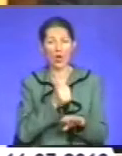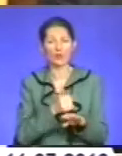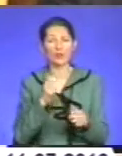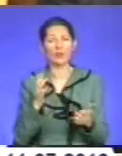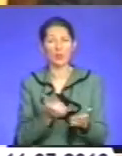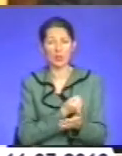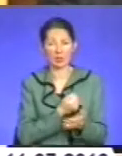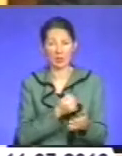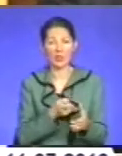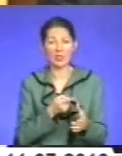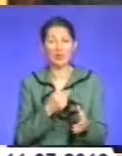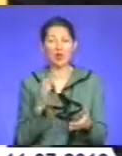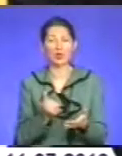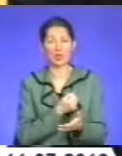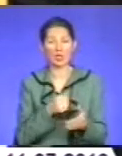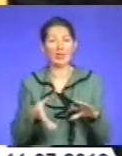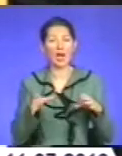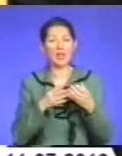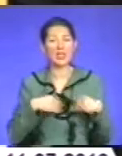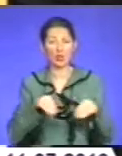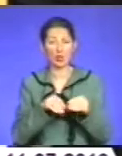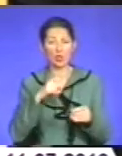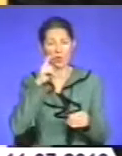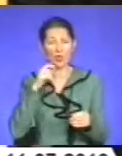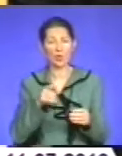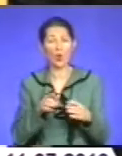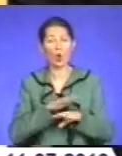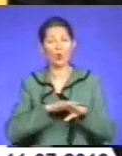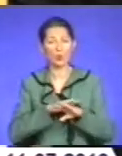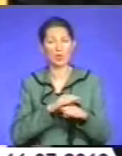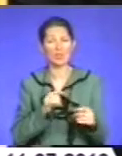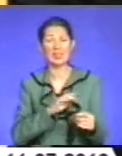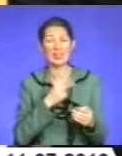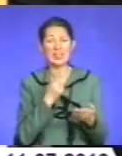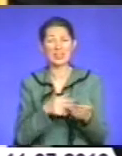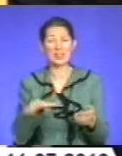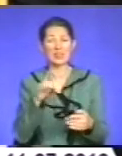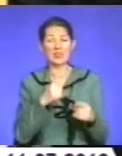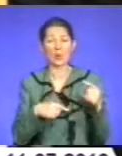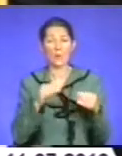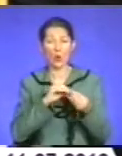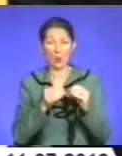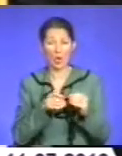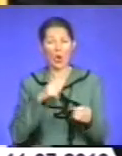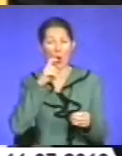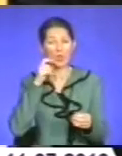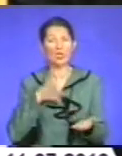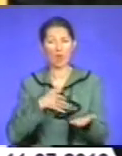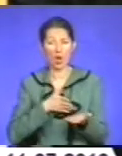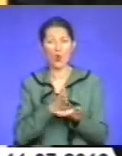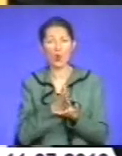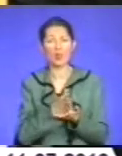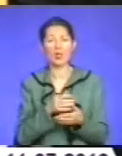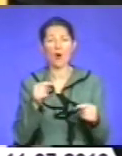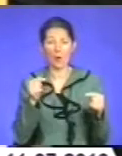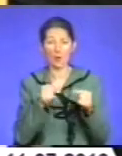в українському суспільстві. Попри всі політичні перипетії, екс-міністр упевнений, що Україна рухається у вірному напрямку і має